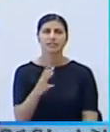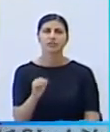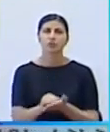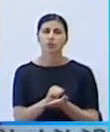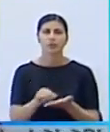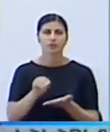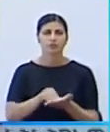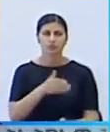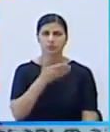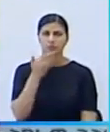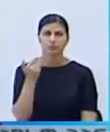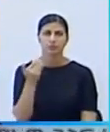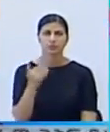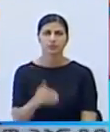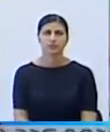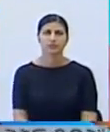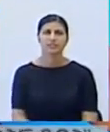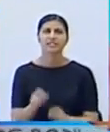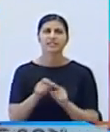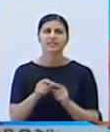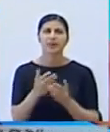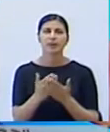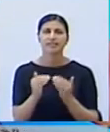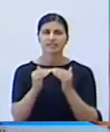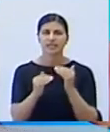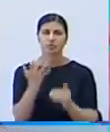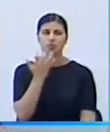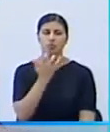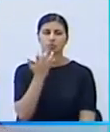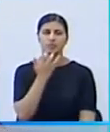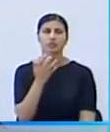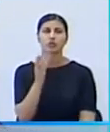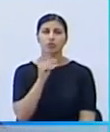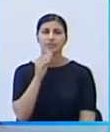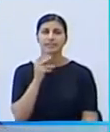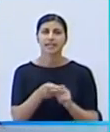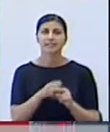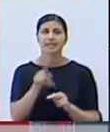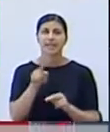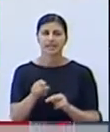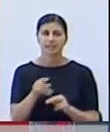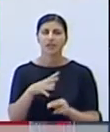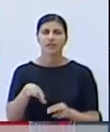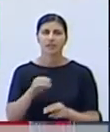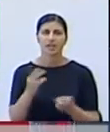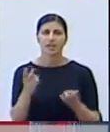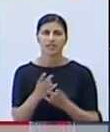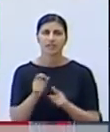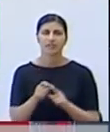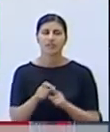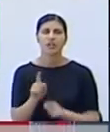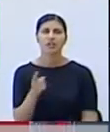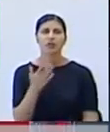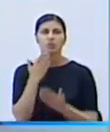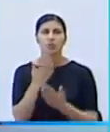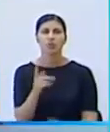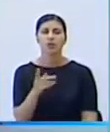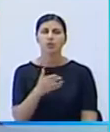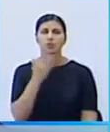არ არის ასახული ტერმინი დაუშვათ სამხრეთ ოსეთი. როდესაც ეს ფართოდ გამოიყენება. რატო? რატო არ